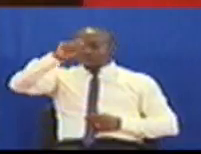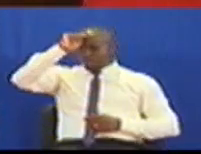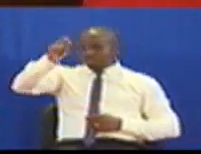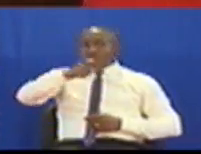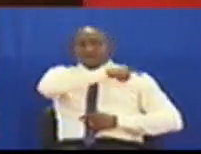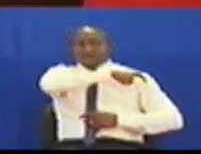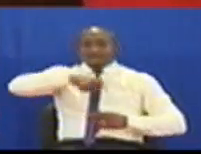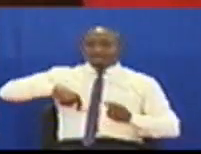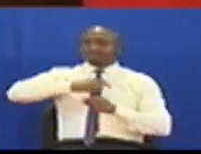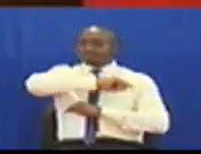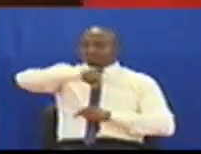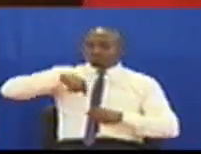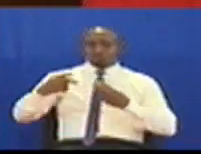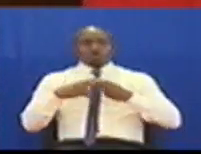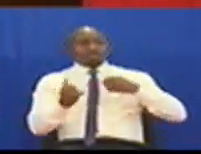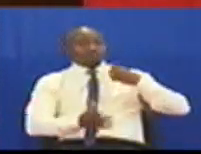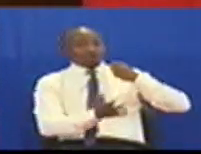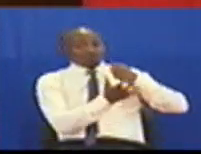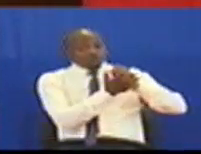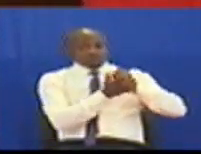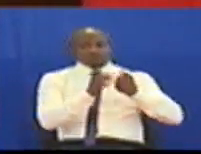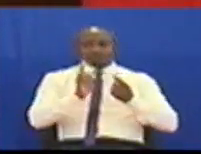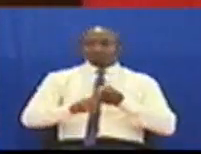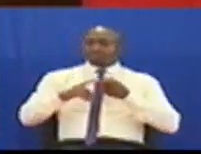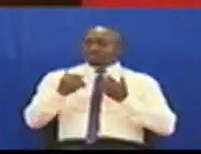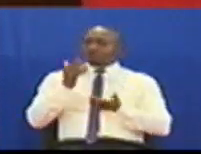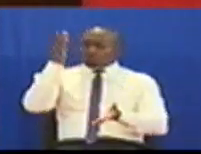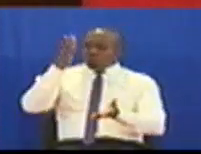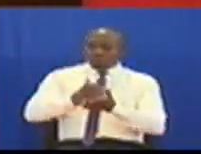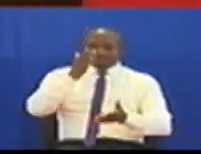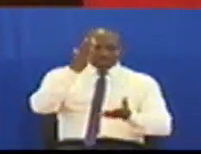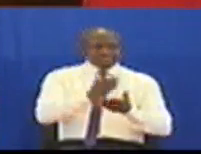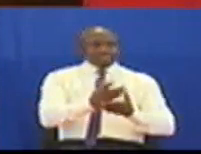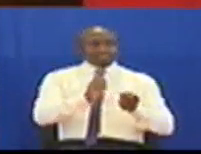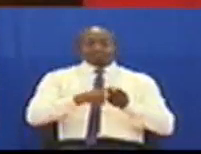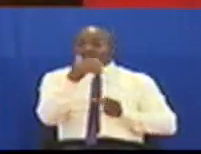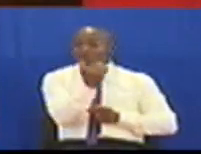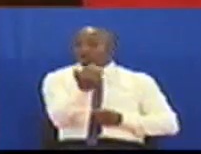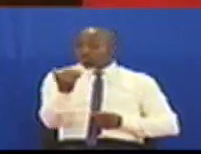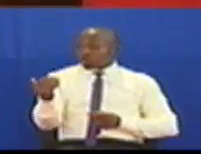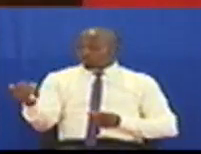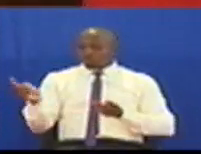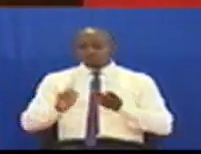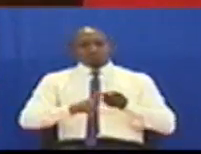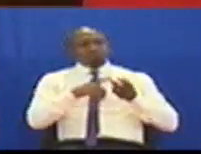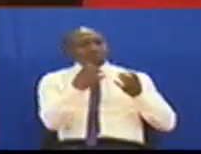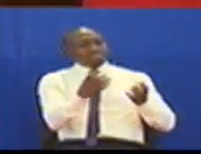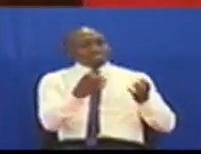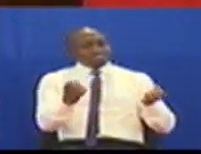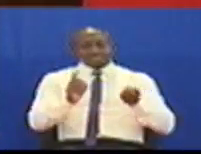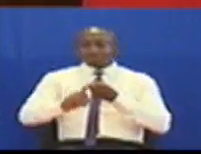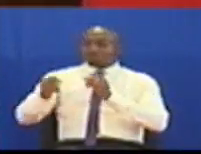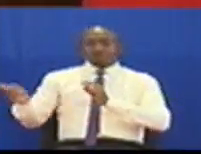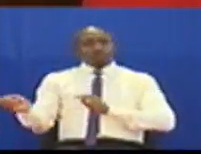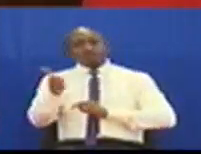Rais wetu Dr. John Joseph Pombe Magufuli la kuhakikisha kwamba watoto wa masikini wote wanaenda